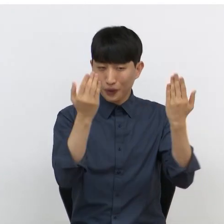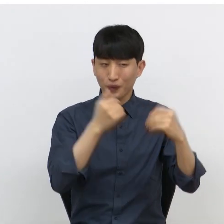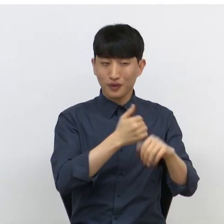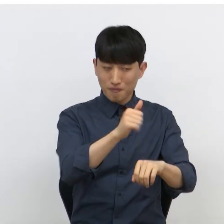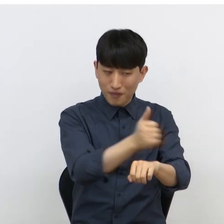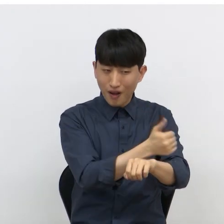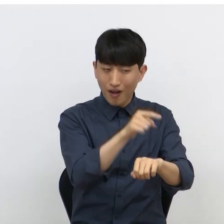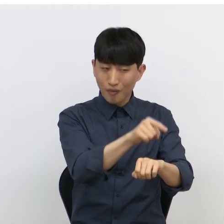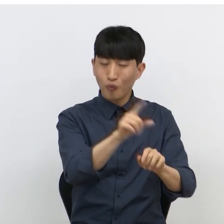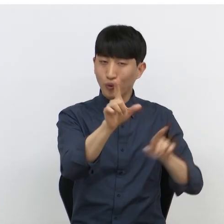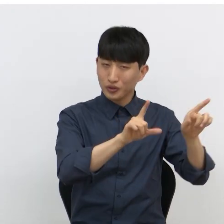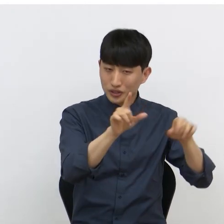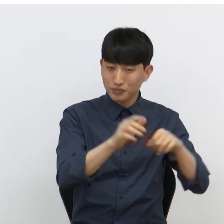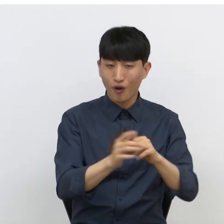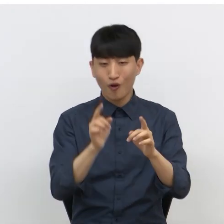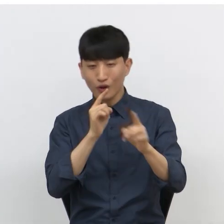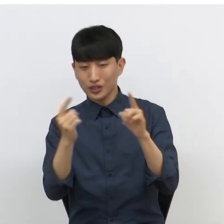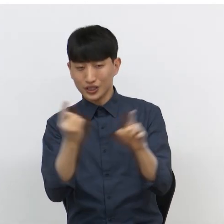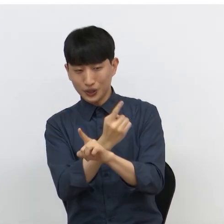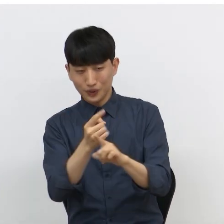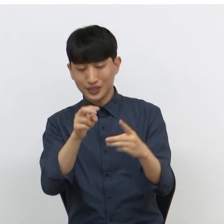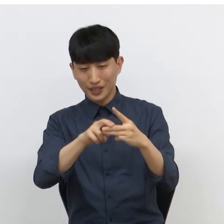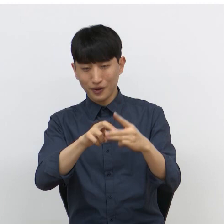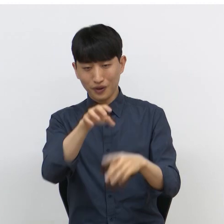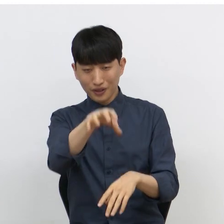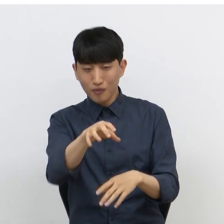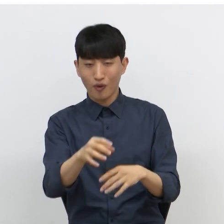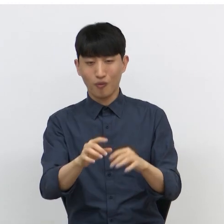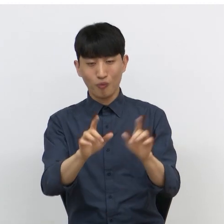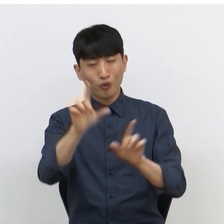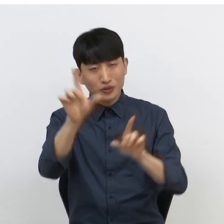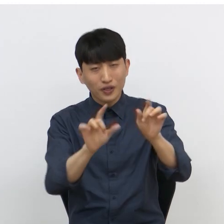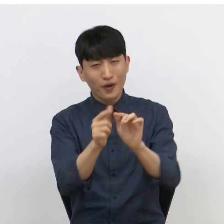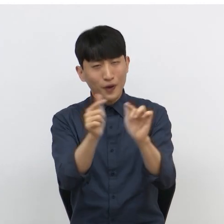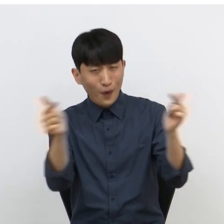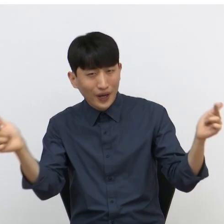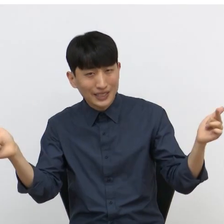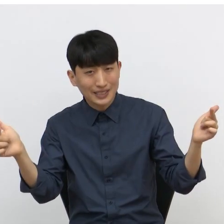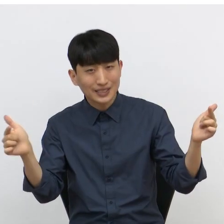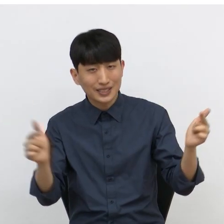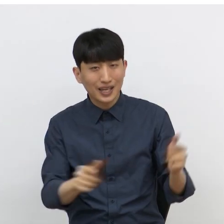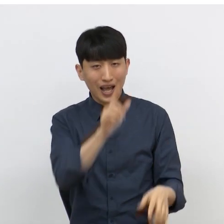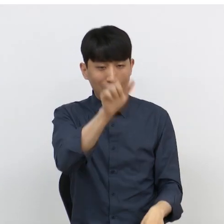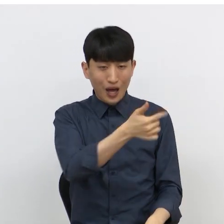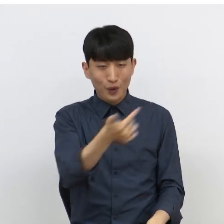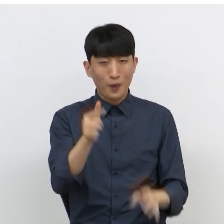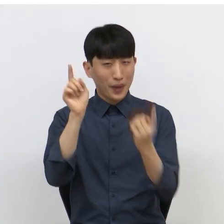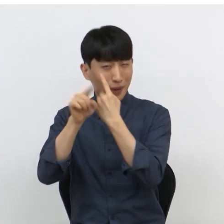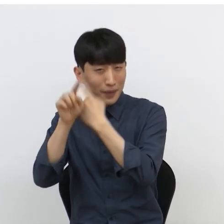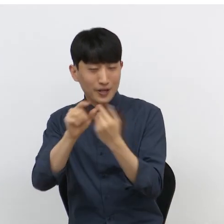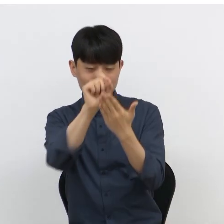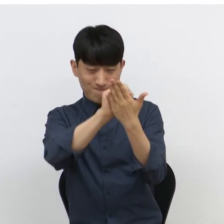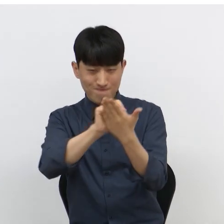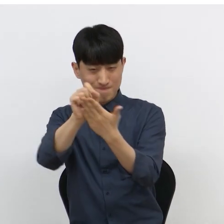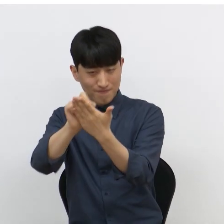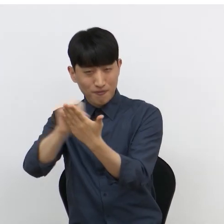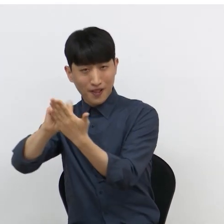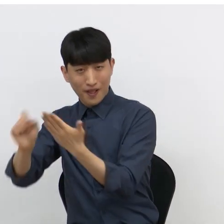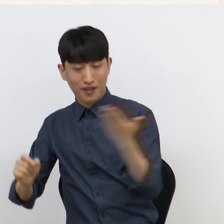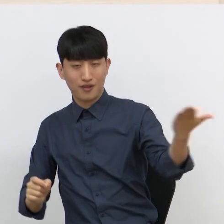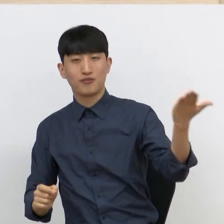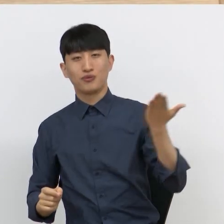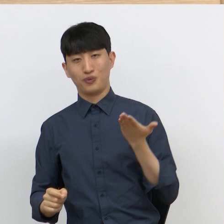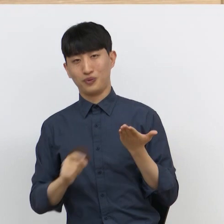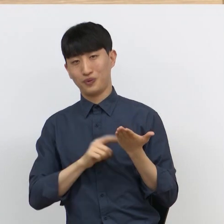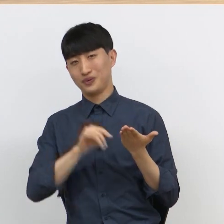이랬다. 그 다음에 언어치료실에서는 이랬다. 또 집에서는 이랬다. 이런 식으로 일지처럼 써온 경우도 있습니다. 이런